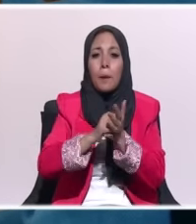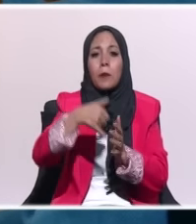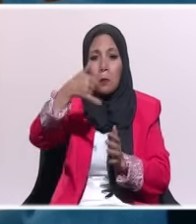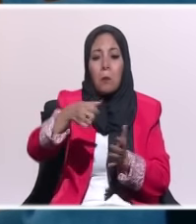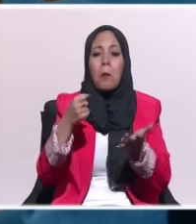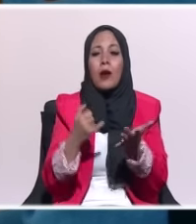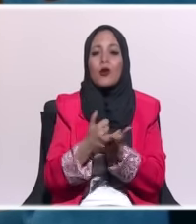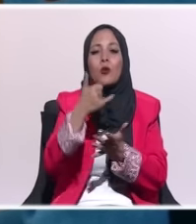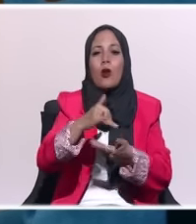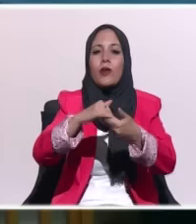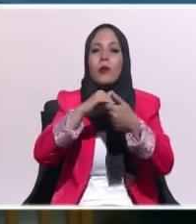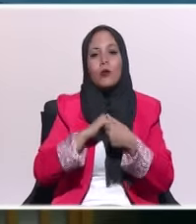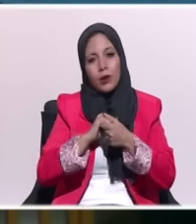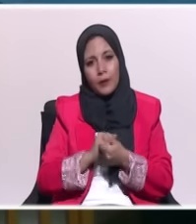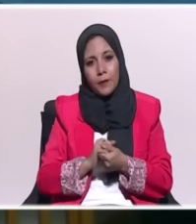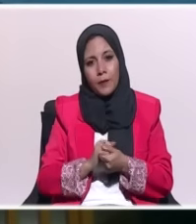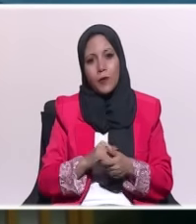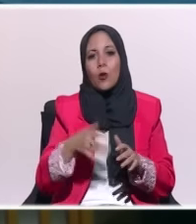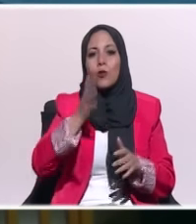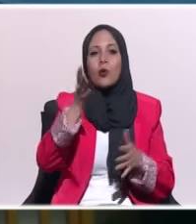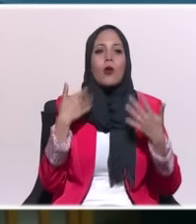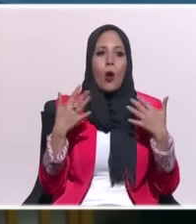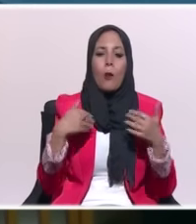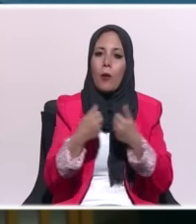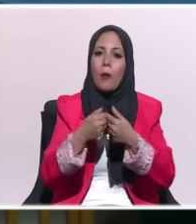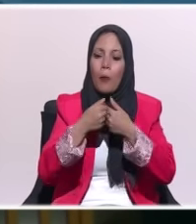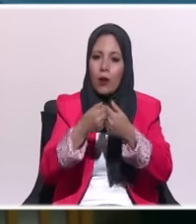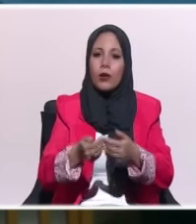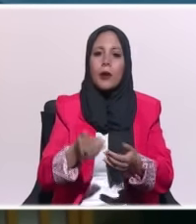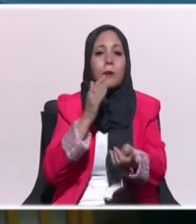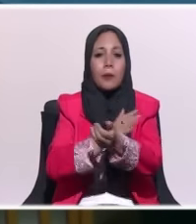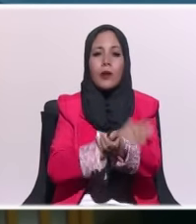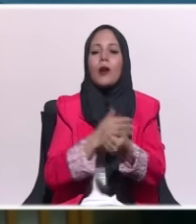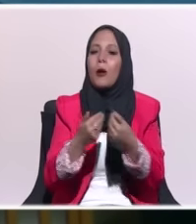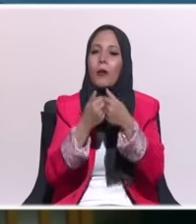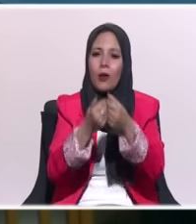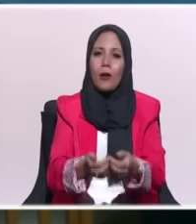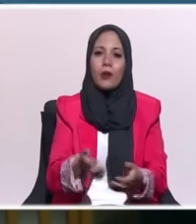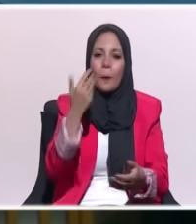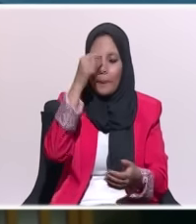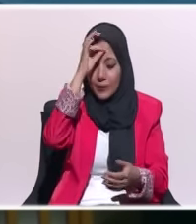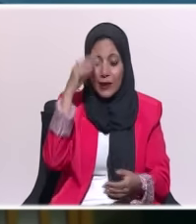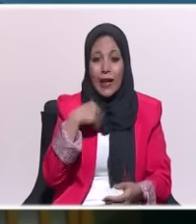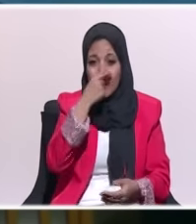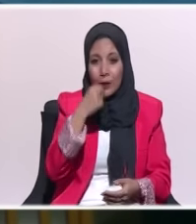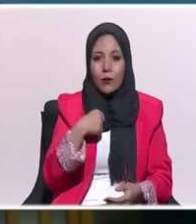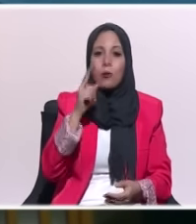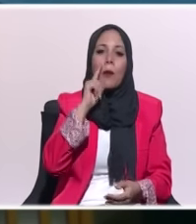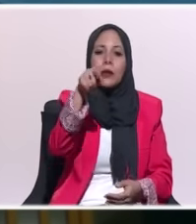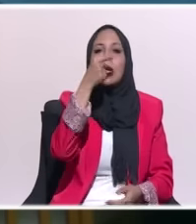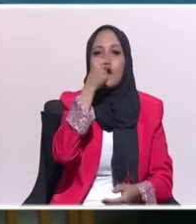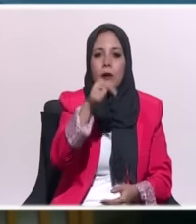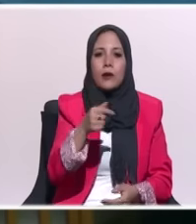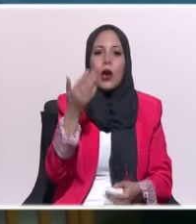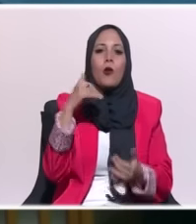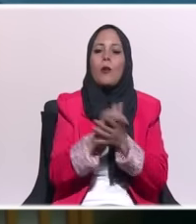تخطف اتخطف. بنخرج مع بعض. بنعيا مع بعض. لو جاني برد بيجي لها برد. ما كانش ليا صحاب،